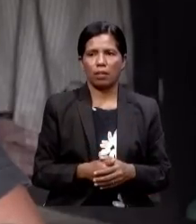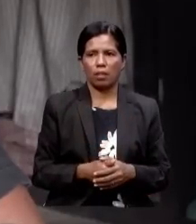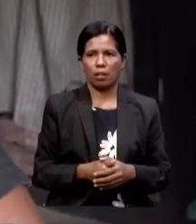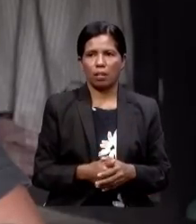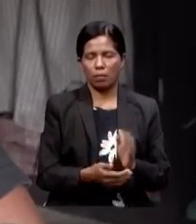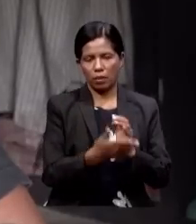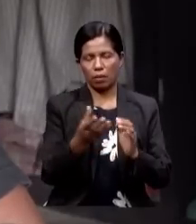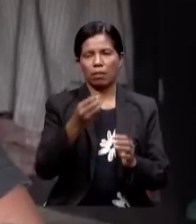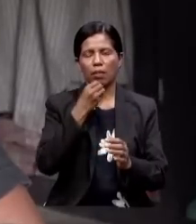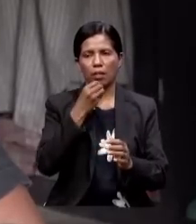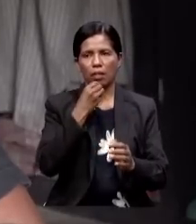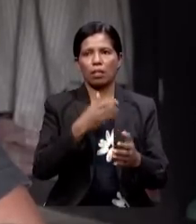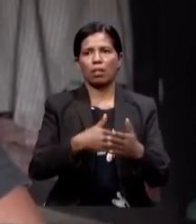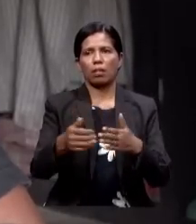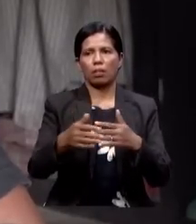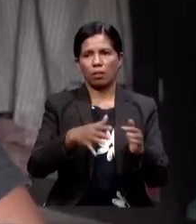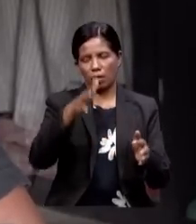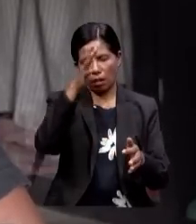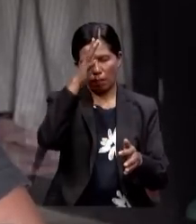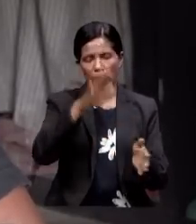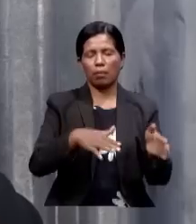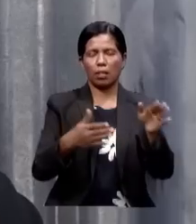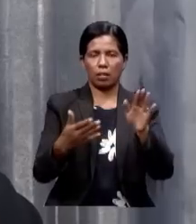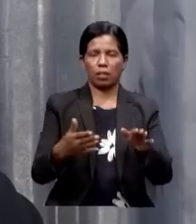hiran nar handit ne to na pamaten mes nar handit